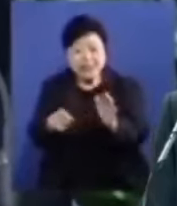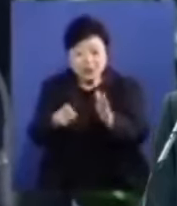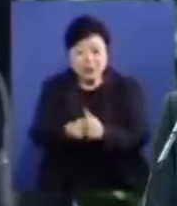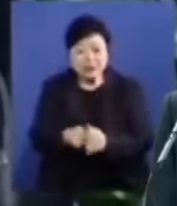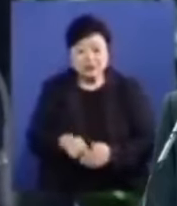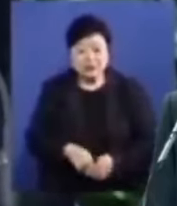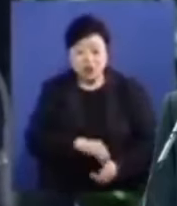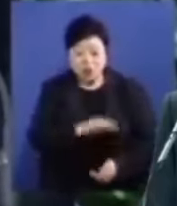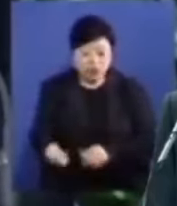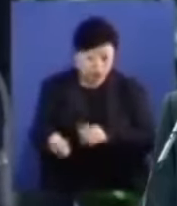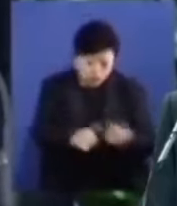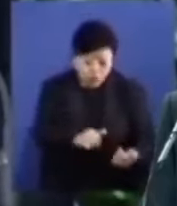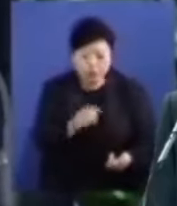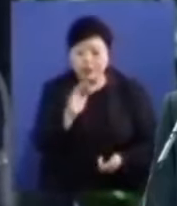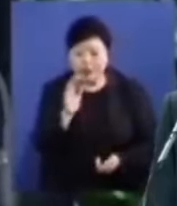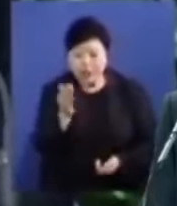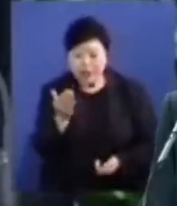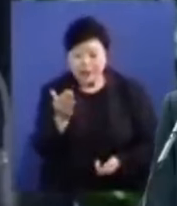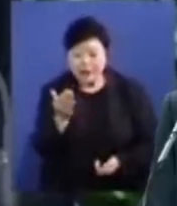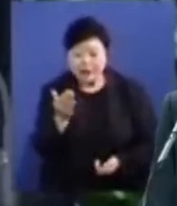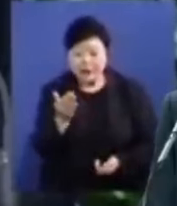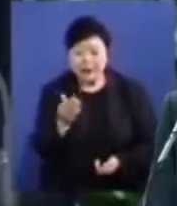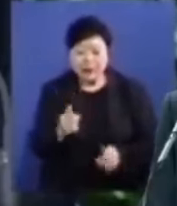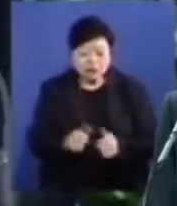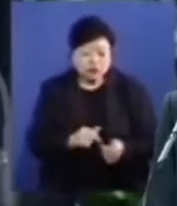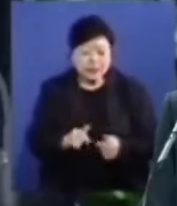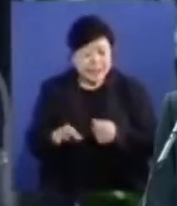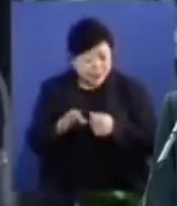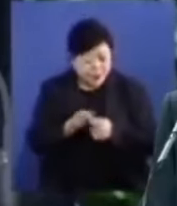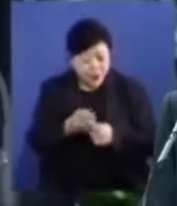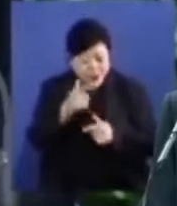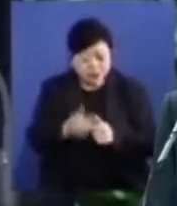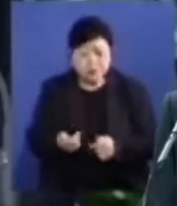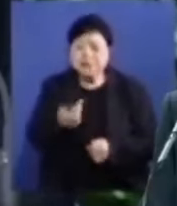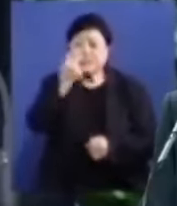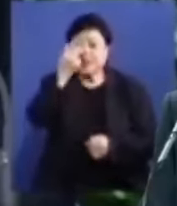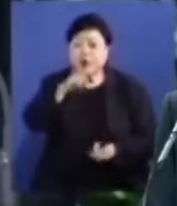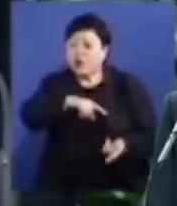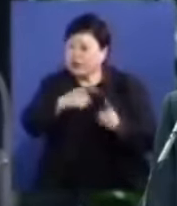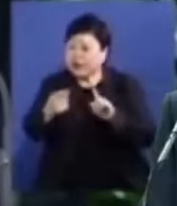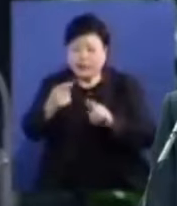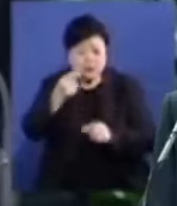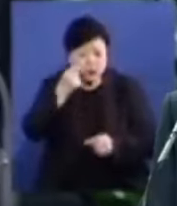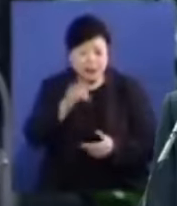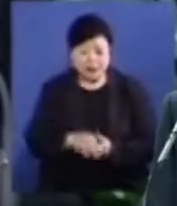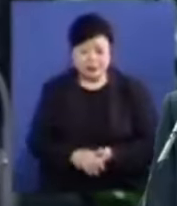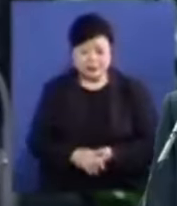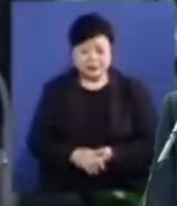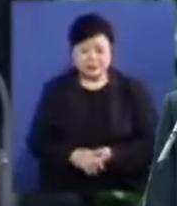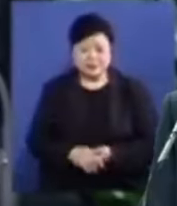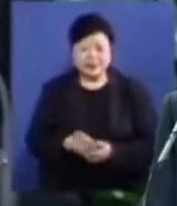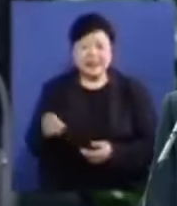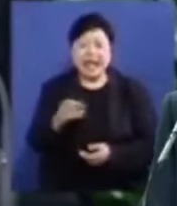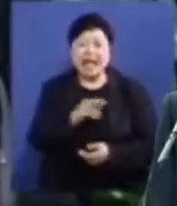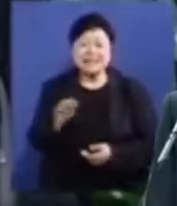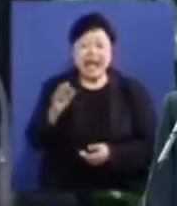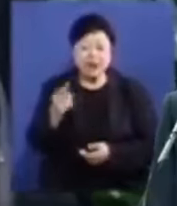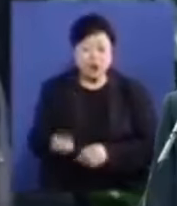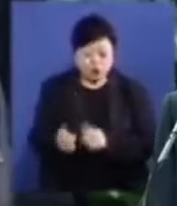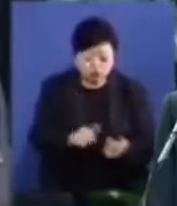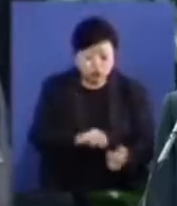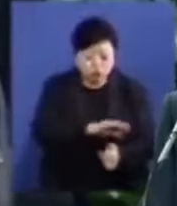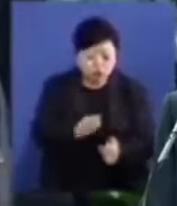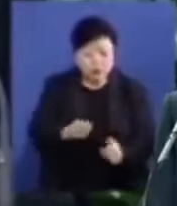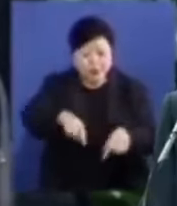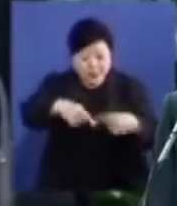여러분이 죽어줘야 돼요. 안 죽어줬는데 어떻게 예수님의 생명의 역사가 나타나요? 나사로가 죽어서 무덤에